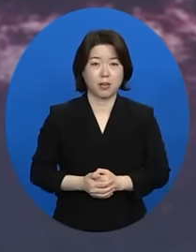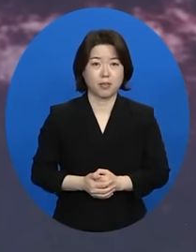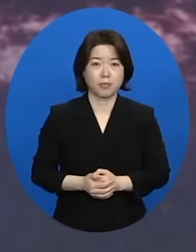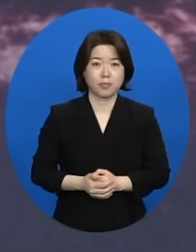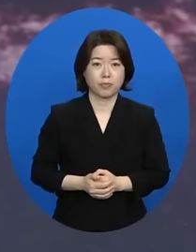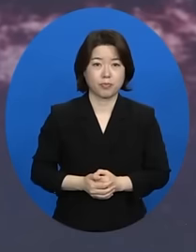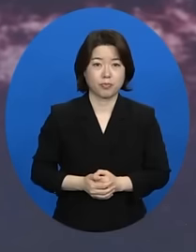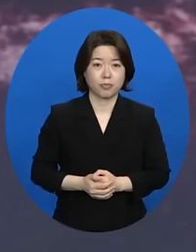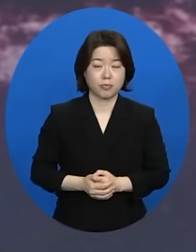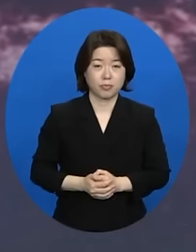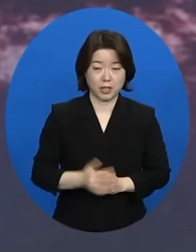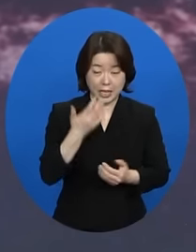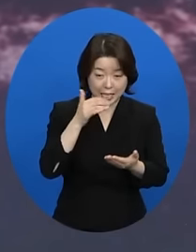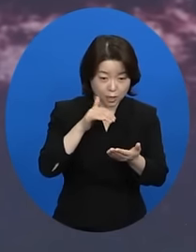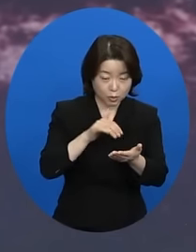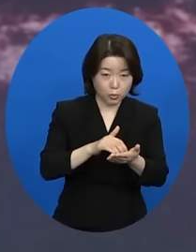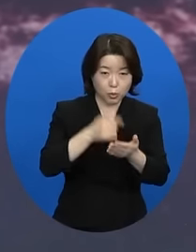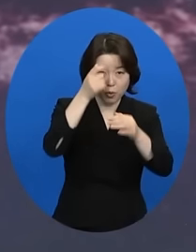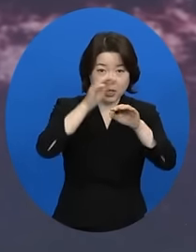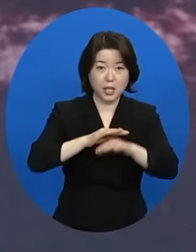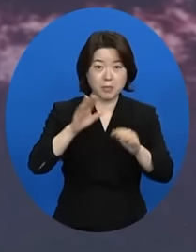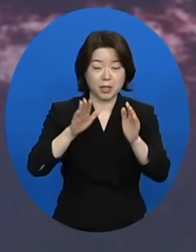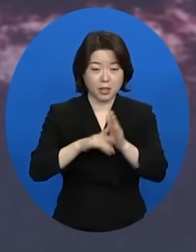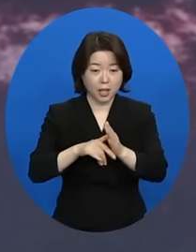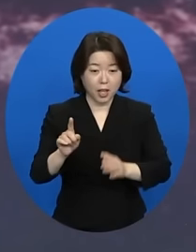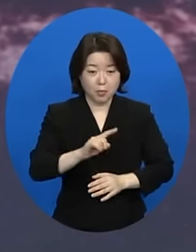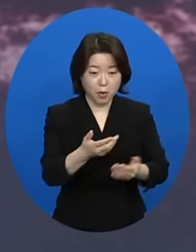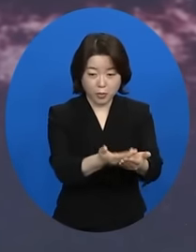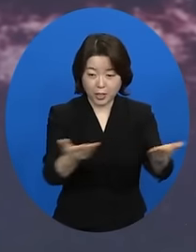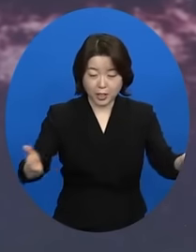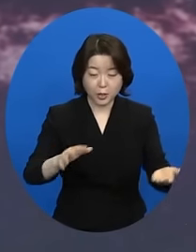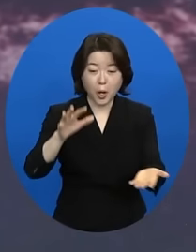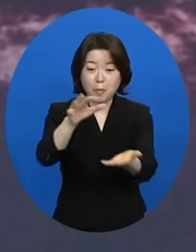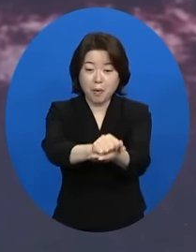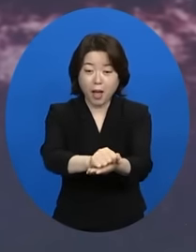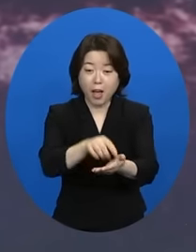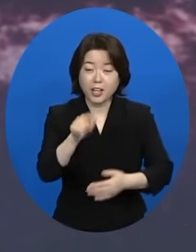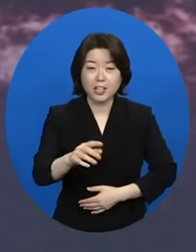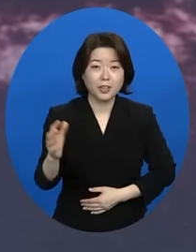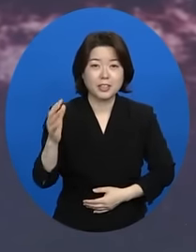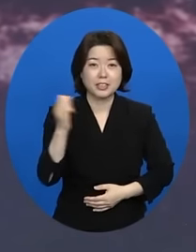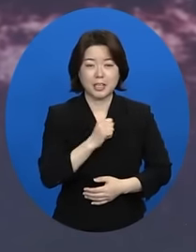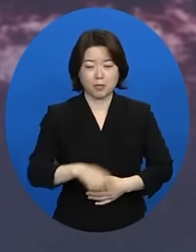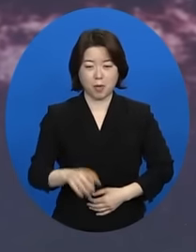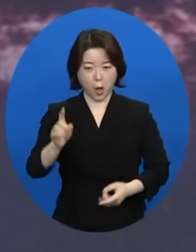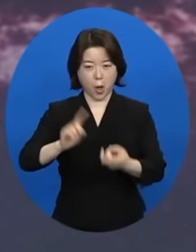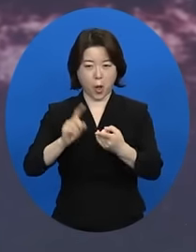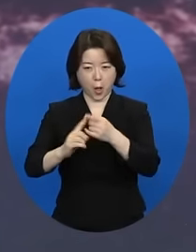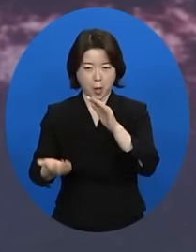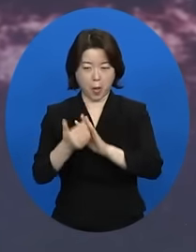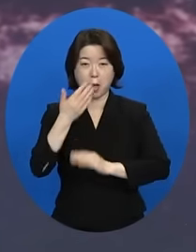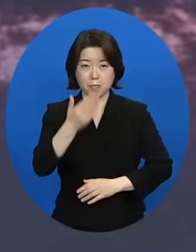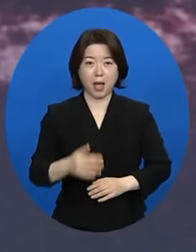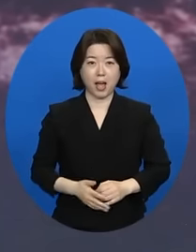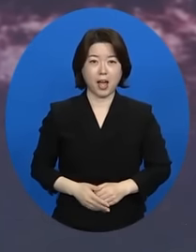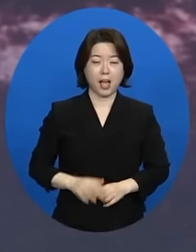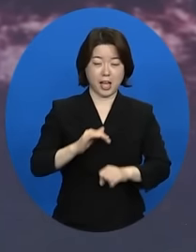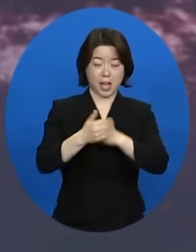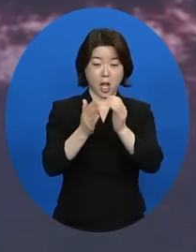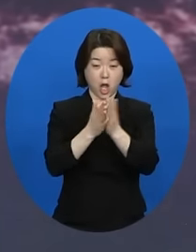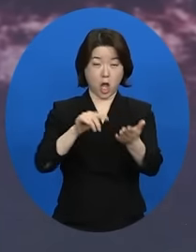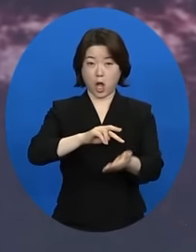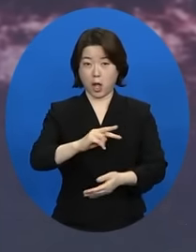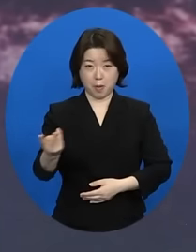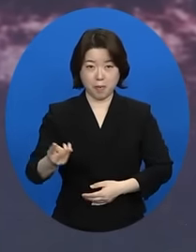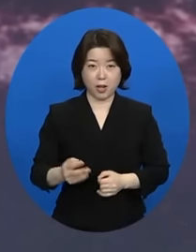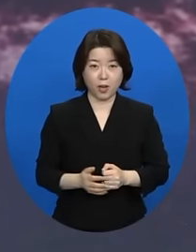때 돌잡이 하지 않습니까? 아이가 뭘 잡으면 아 그대로 될까요? 요즘에는 이제 약간 성경적으로 바꾸어서